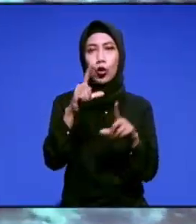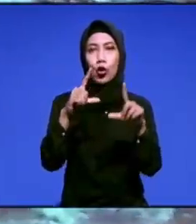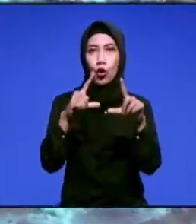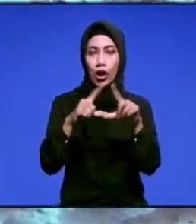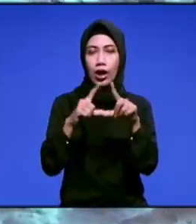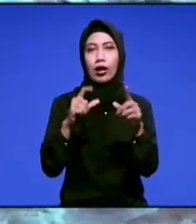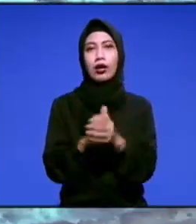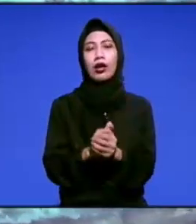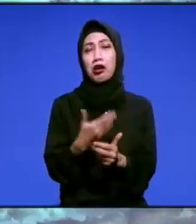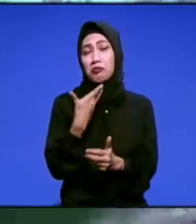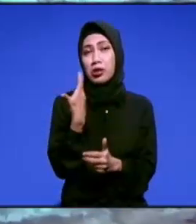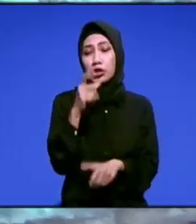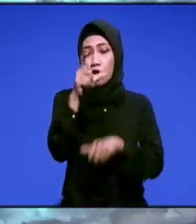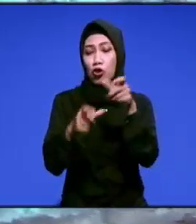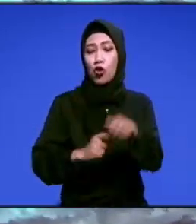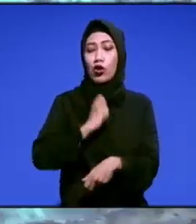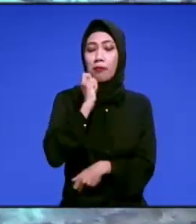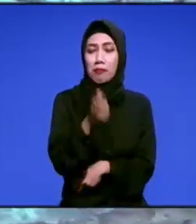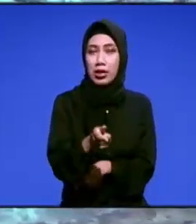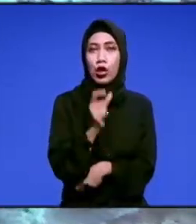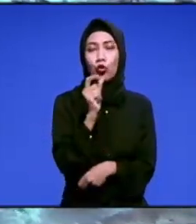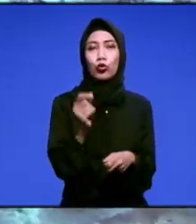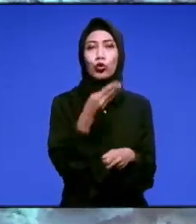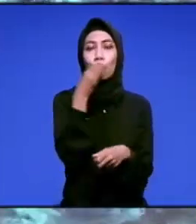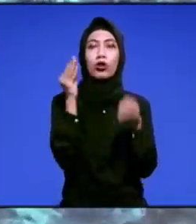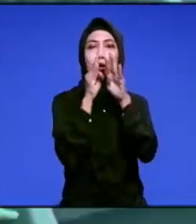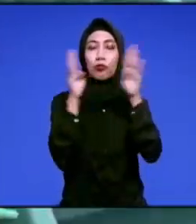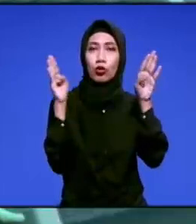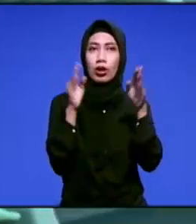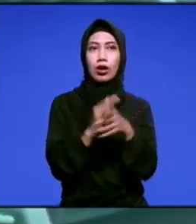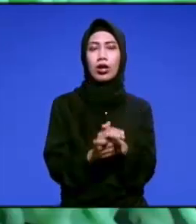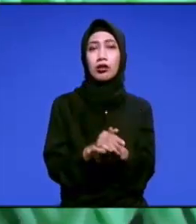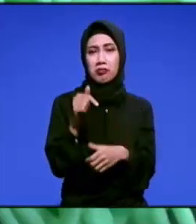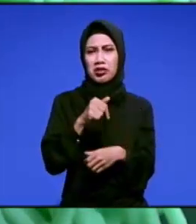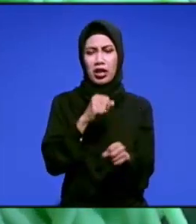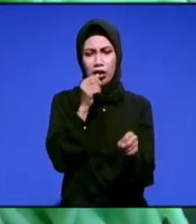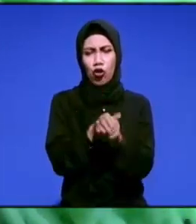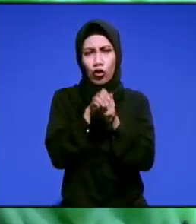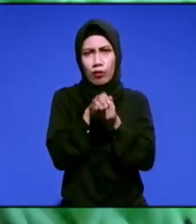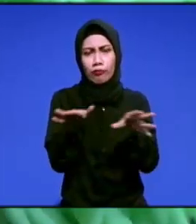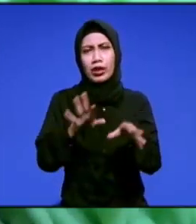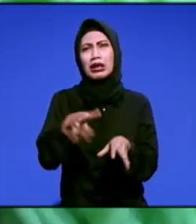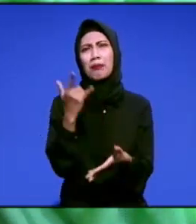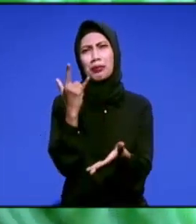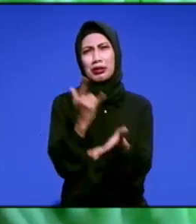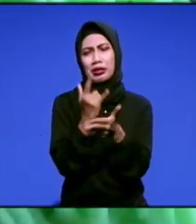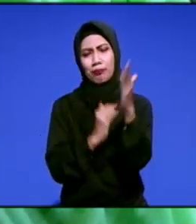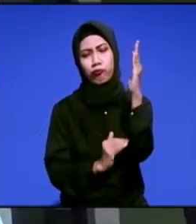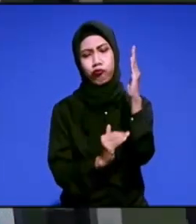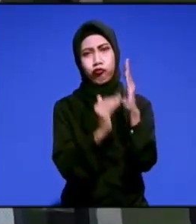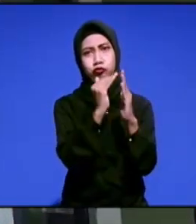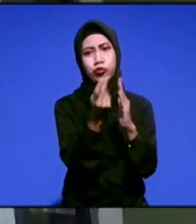pembeli untuk sajian berbuka puasa bahkan ditengah masakan demi penjualan kue patola tetap naik hingga dua kali lipat